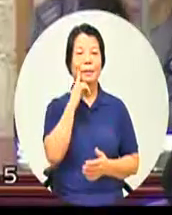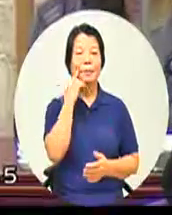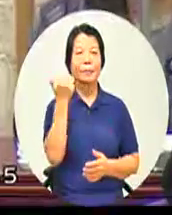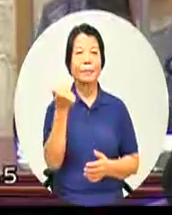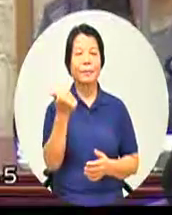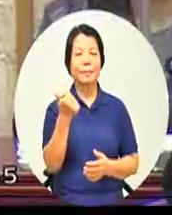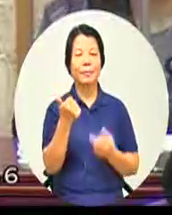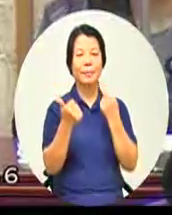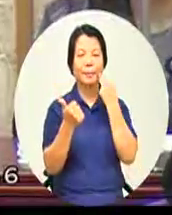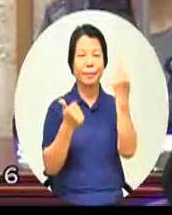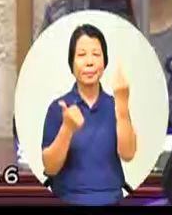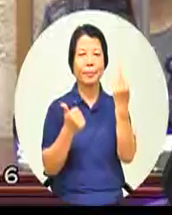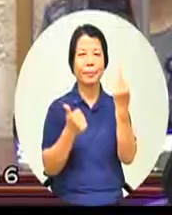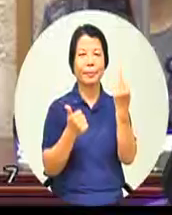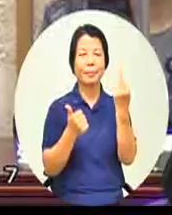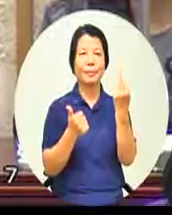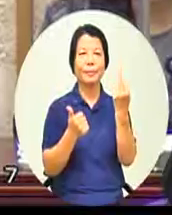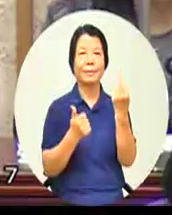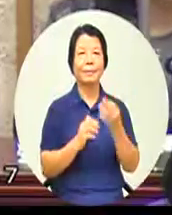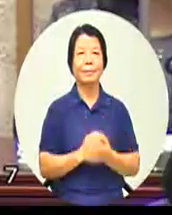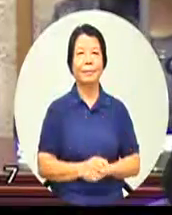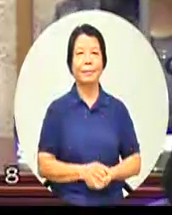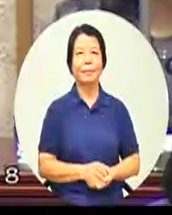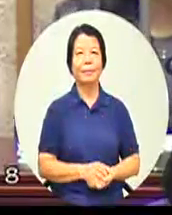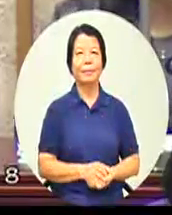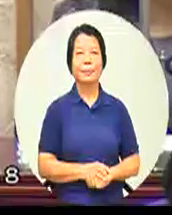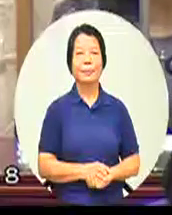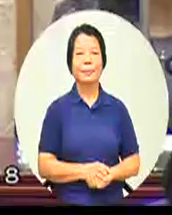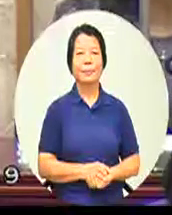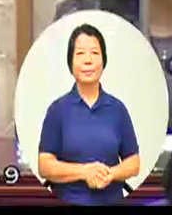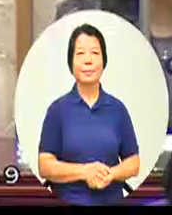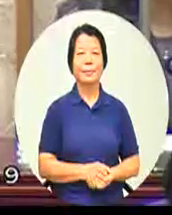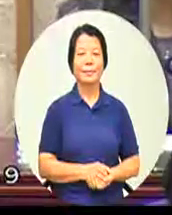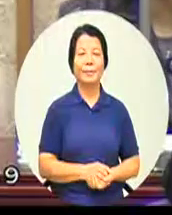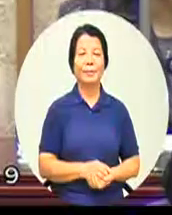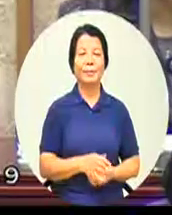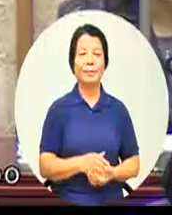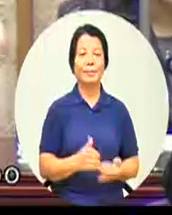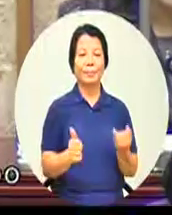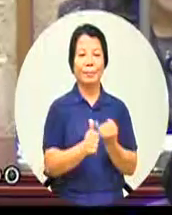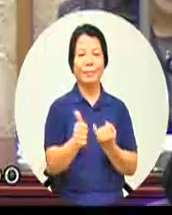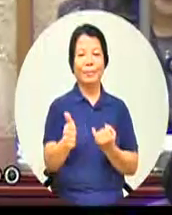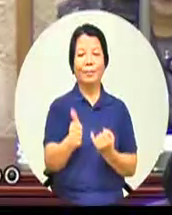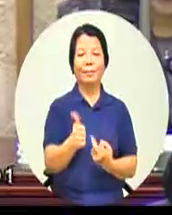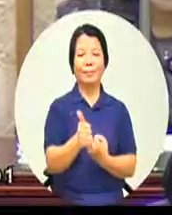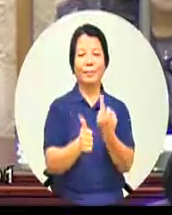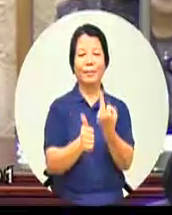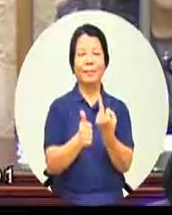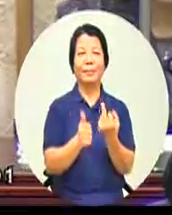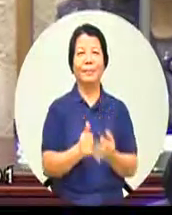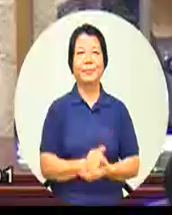哥。 来，大伯。 大伯啊是先生，先生的哥哥，